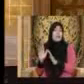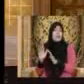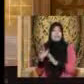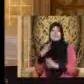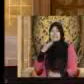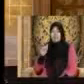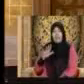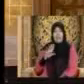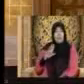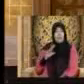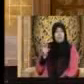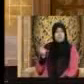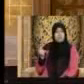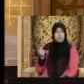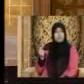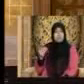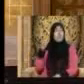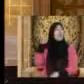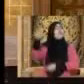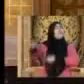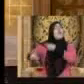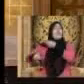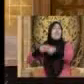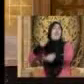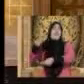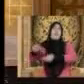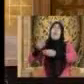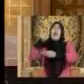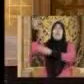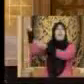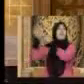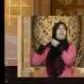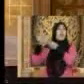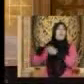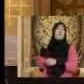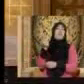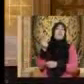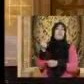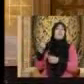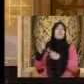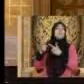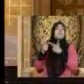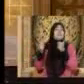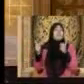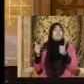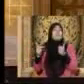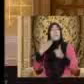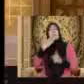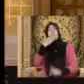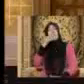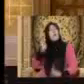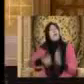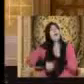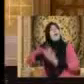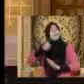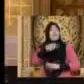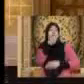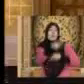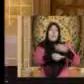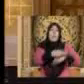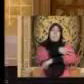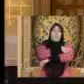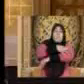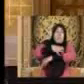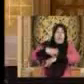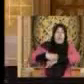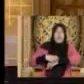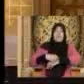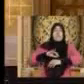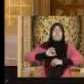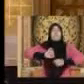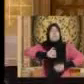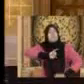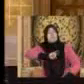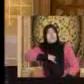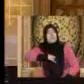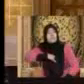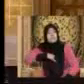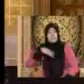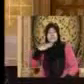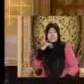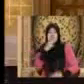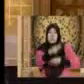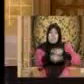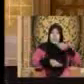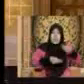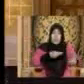مما آتاهم الله جل جلاله من الفضل والخير، وليعطوا لهؤلاء الفقراء والمساكين. فما من صدقة